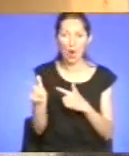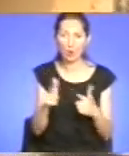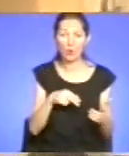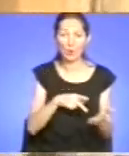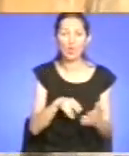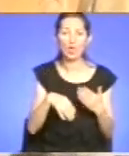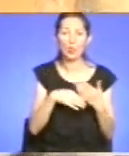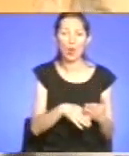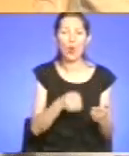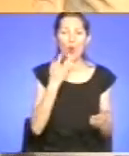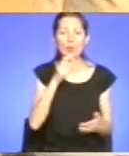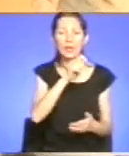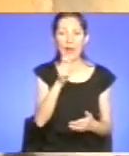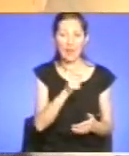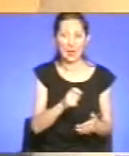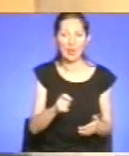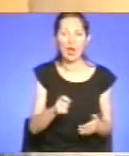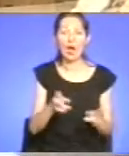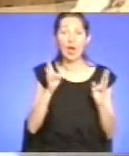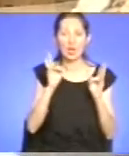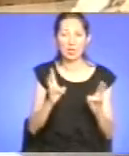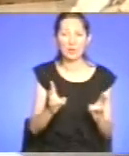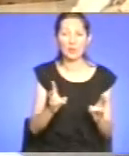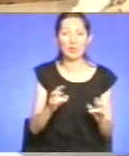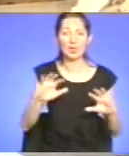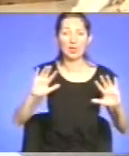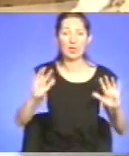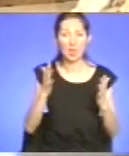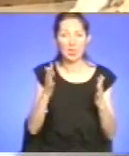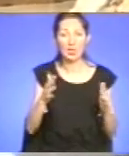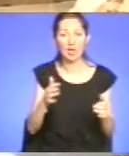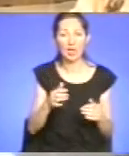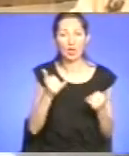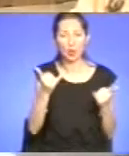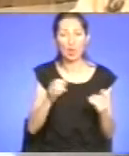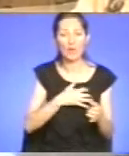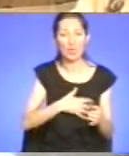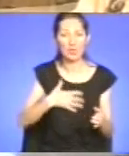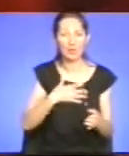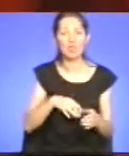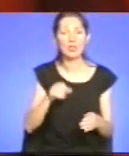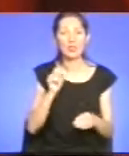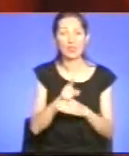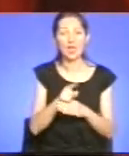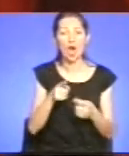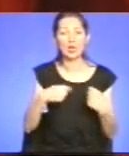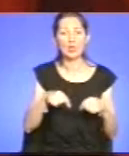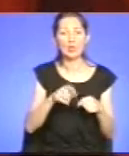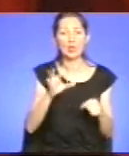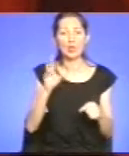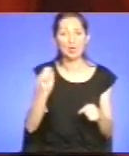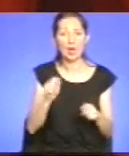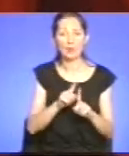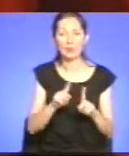конфліктів, техногенних катастроф і стихійних лих. Та сьогодні найважливіші завдання організації – соціальні. Особливу увагу